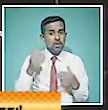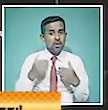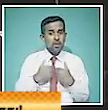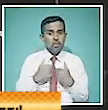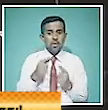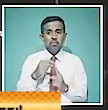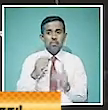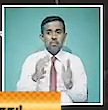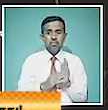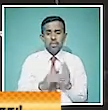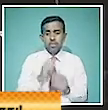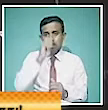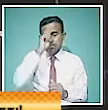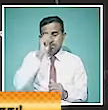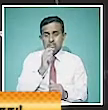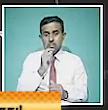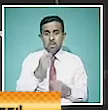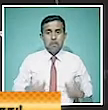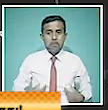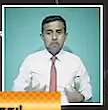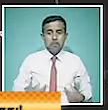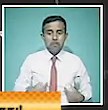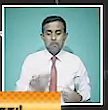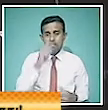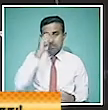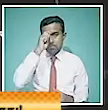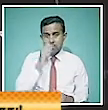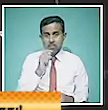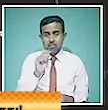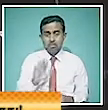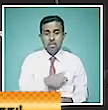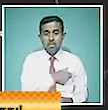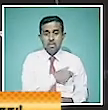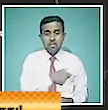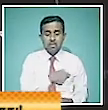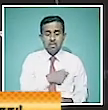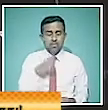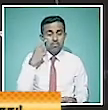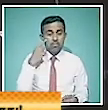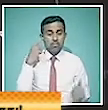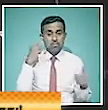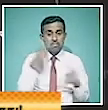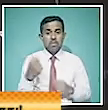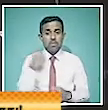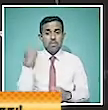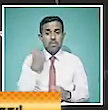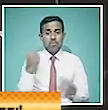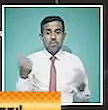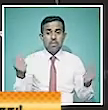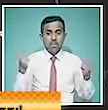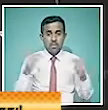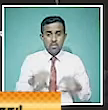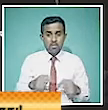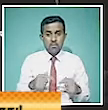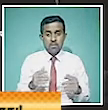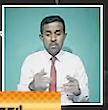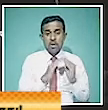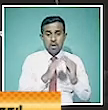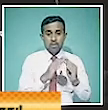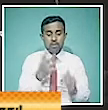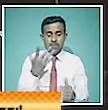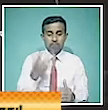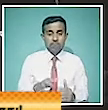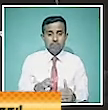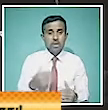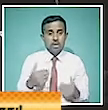அமைச்சர் மஹிந்த ராஜபக்ச அவர்களுடைய தலைமையில் இது தொடர்பான கூட்டம் ஒன்று அலரியகா மந்திரியில் நடந்தது. அந்த கூட்டத்திற்கு நானும்